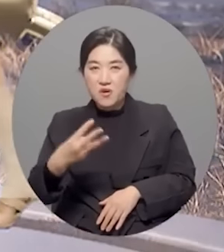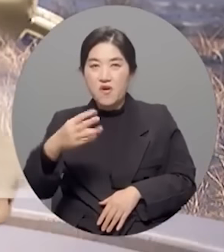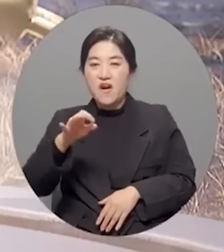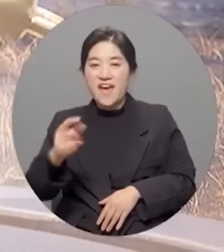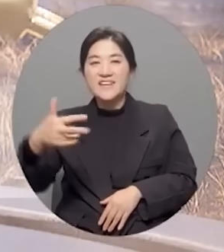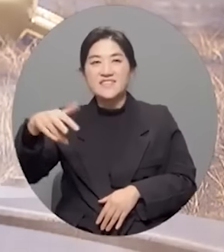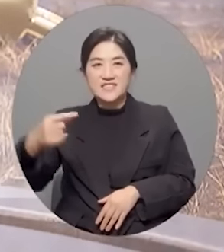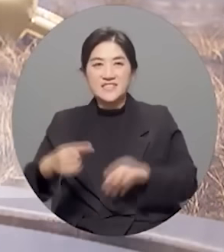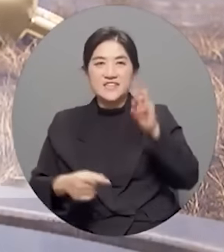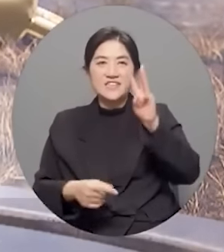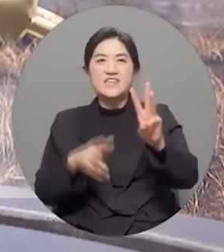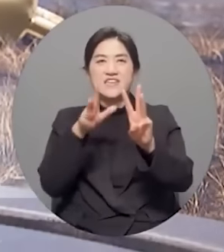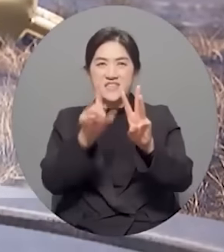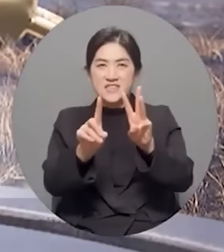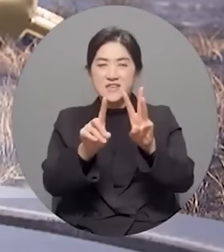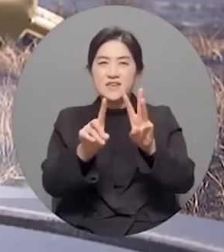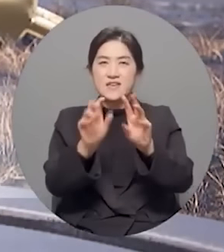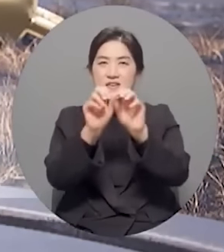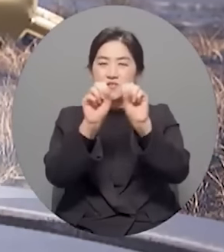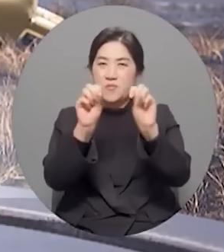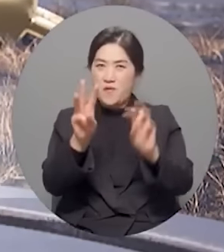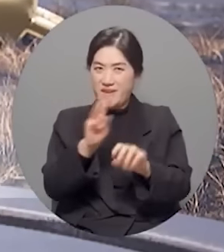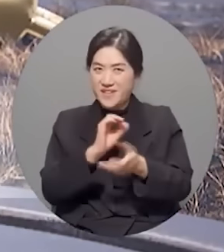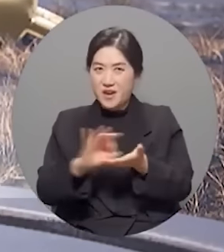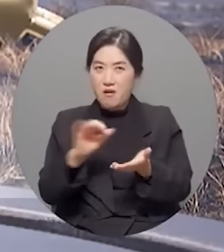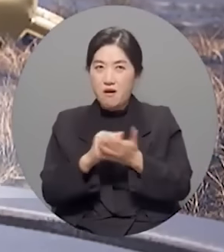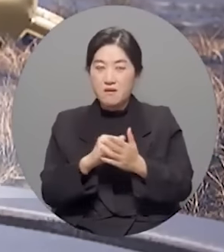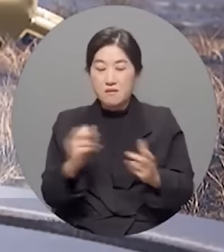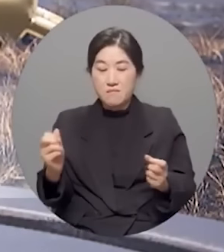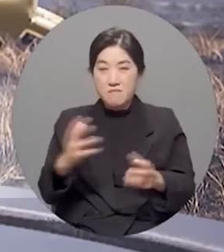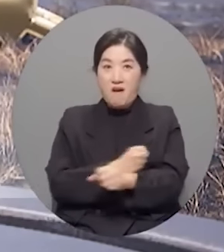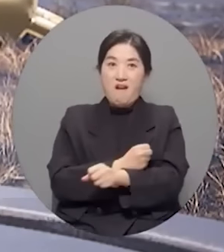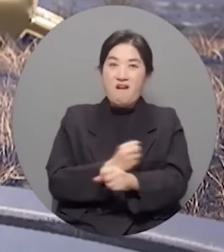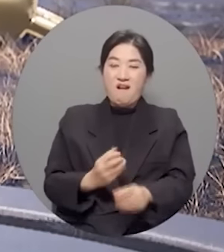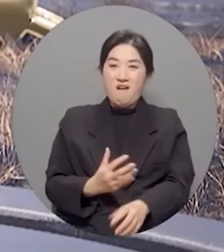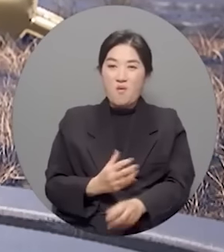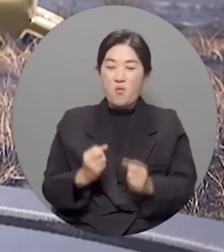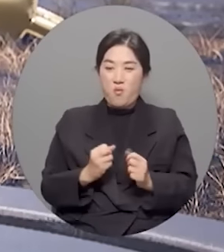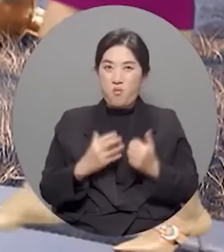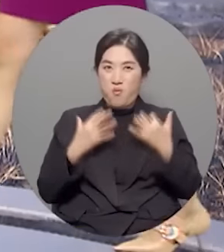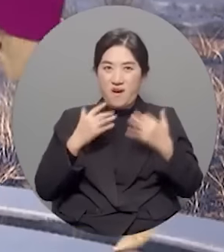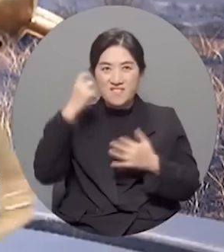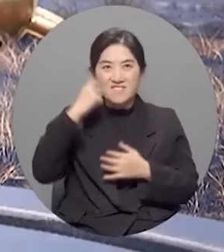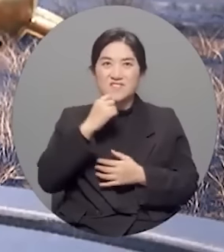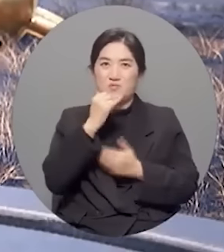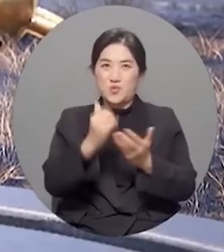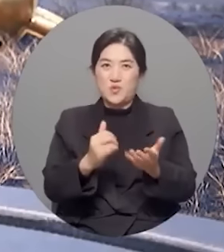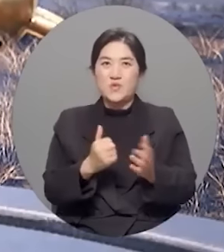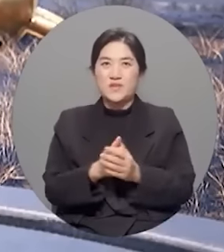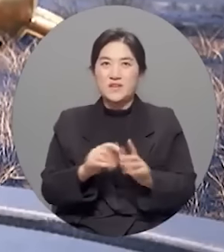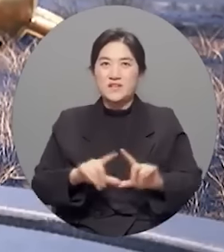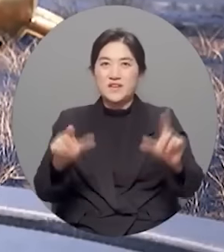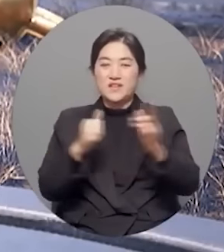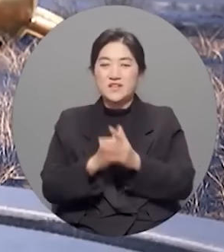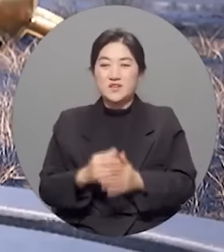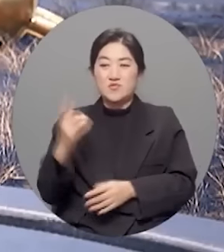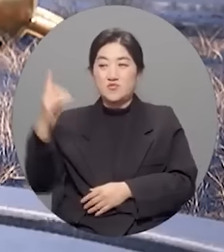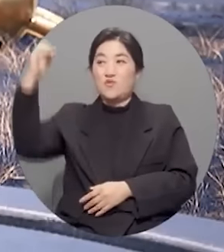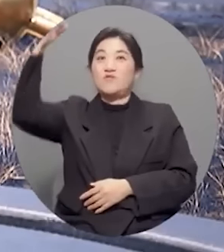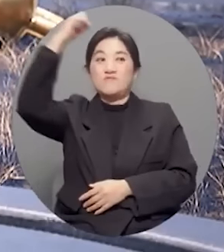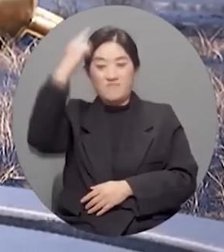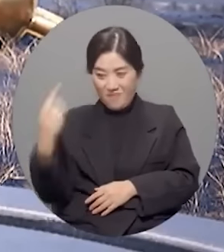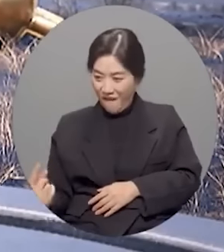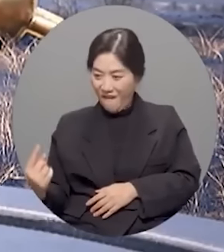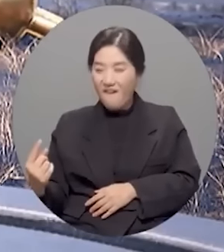컴퓨터 그래픽 소트 웨어를 활용해 보다 생동감 있게 정보를 전달하고 있습니다 이날도 숫자 2을